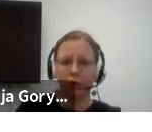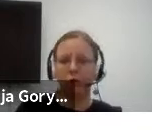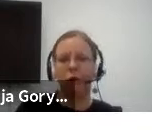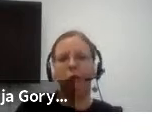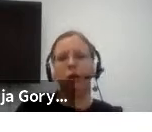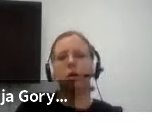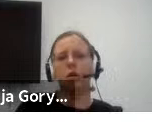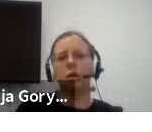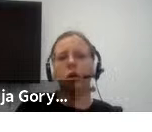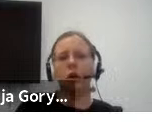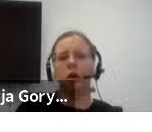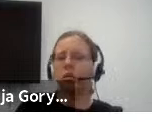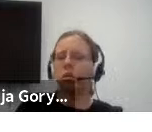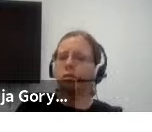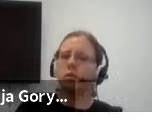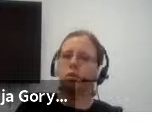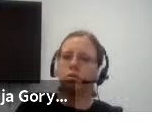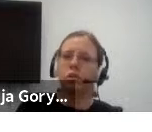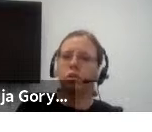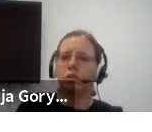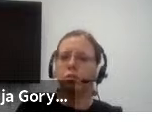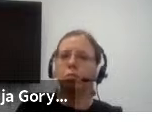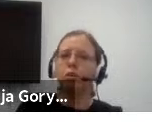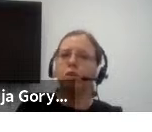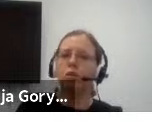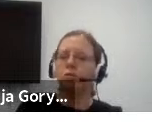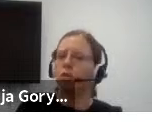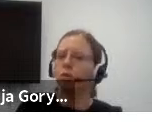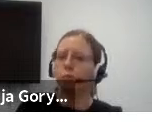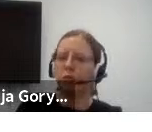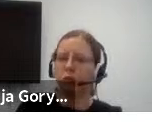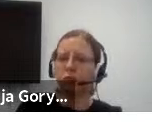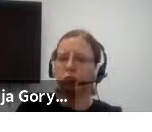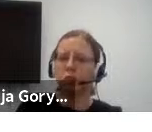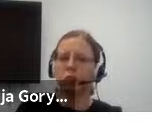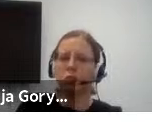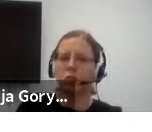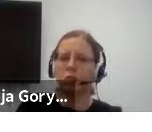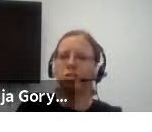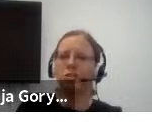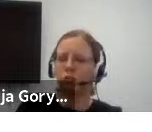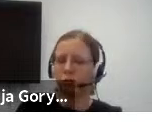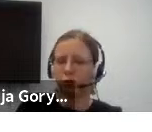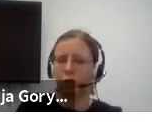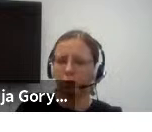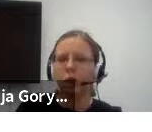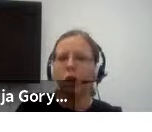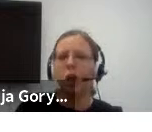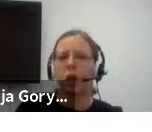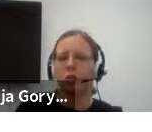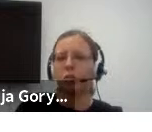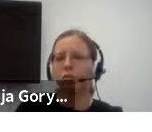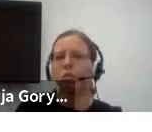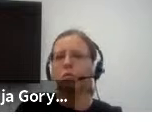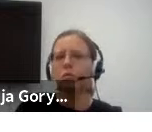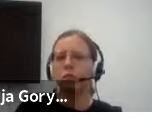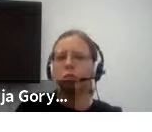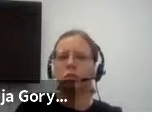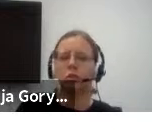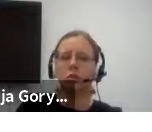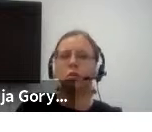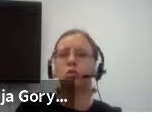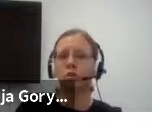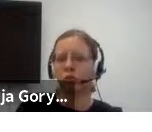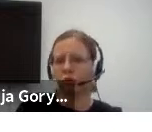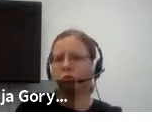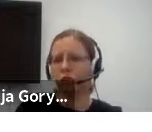oporem, a jednak stwierdzili, że to nie jest takie złe, bo jednak oni wtedy mogą pracować na zasadzie dzielić się tymi zbiorami, a nie są tylko